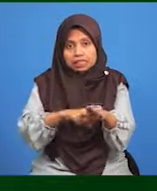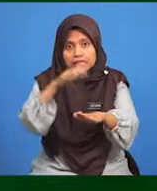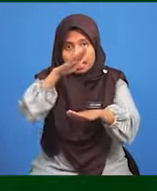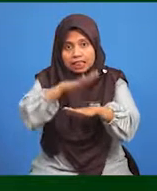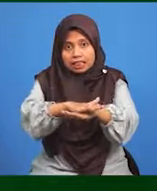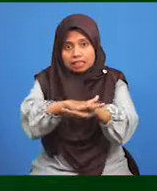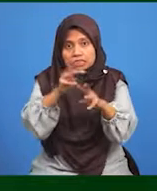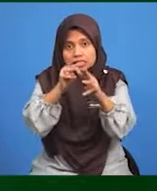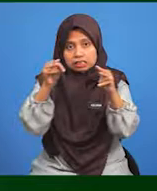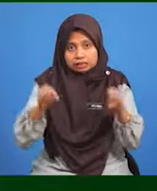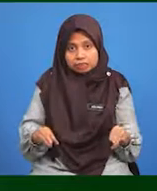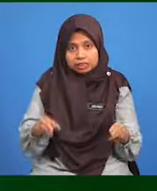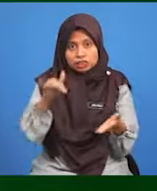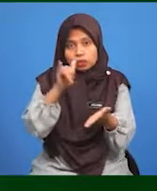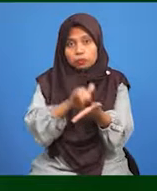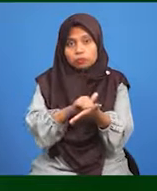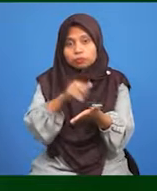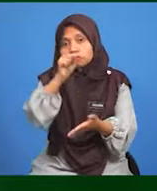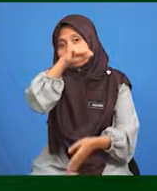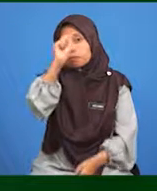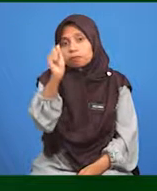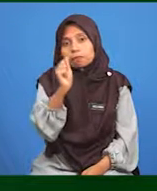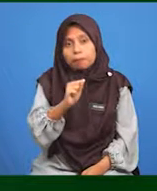atas meja itu